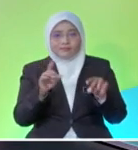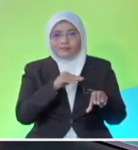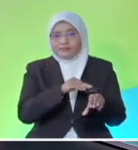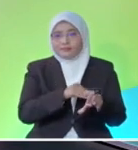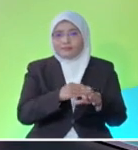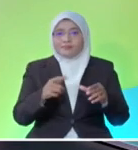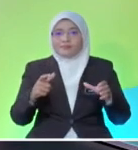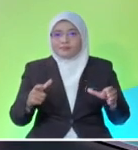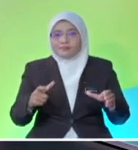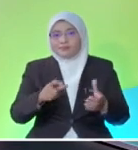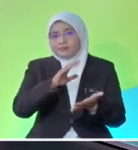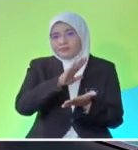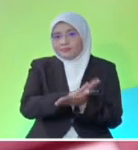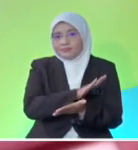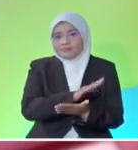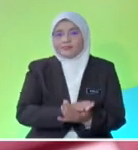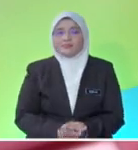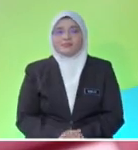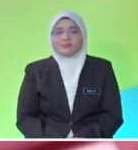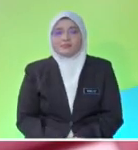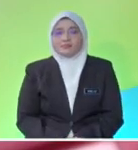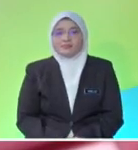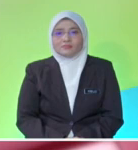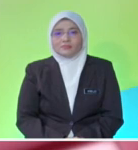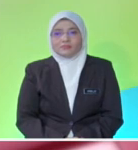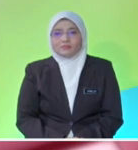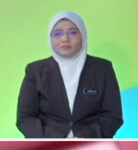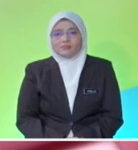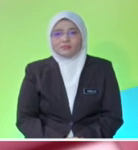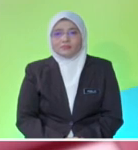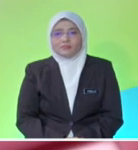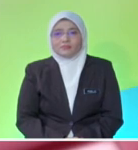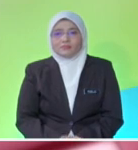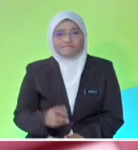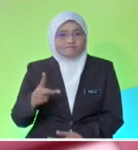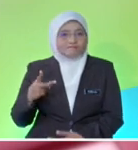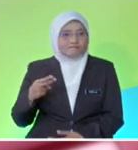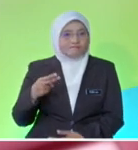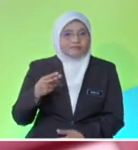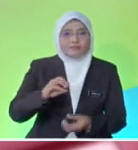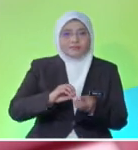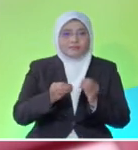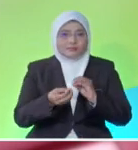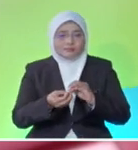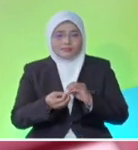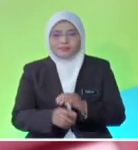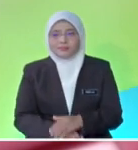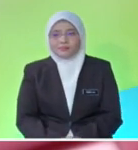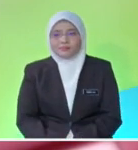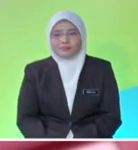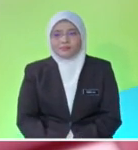nanti. Baik. Tak apa, saya akan bantu Nisa juga. Boleh cikgu. Okey, baik. Nisa dah boleh lekatkan nombor-nombor pada pinggan